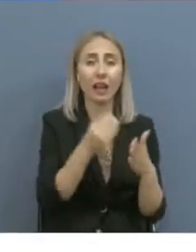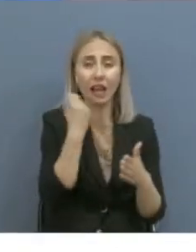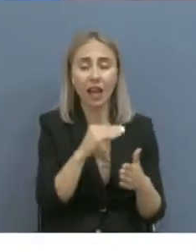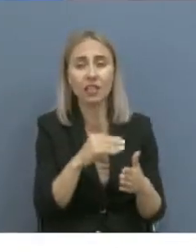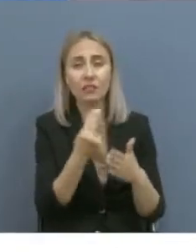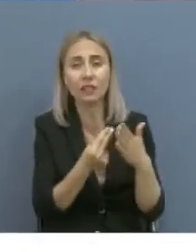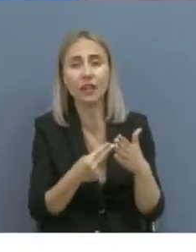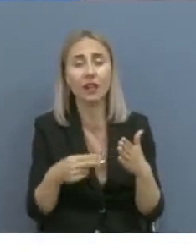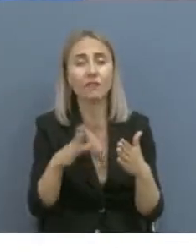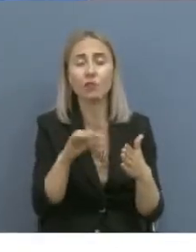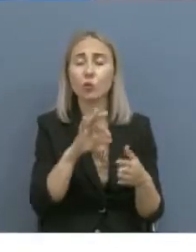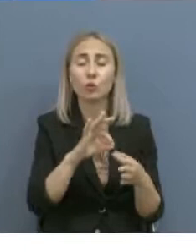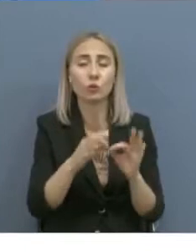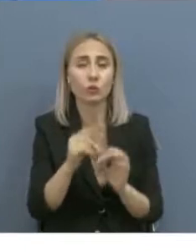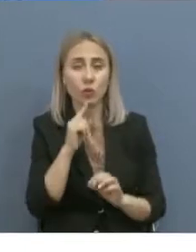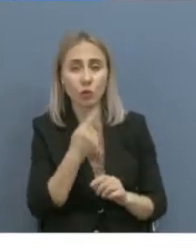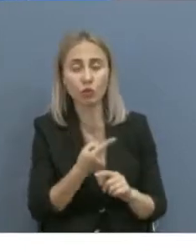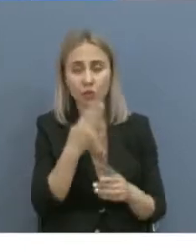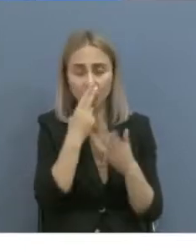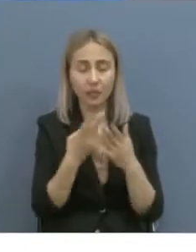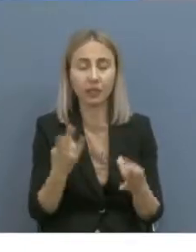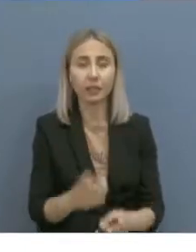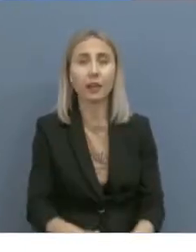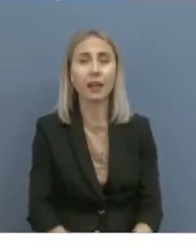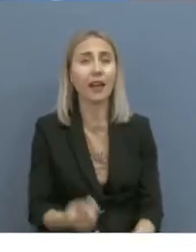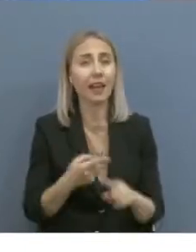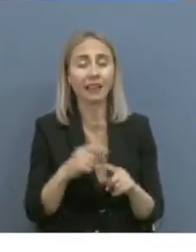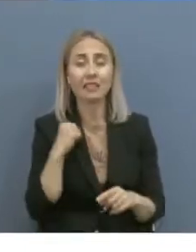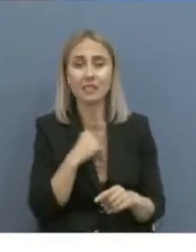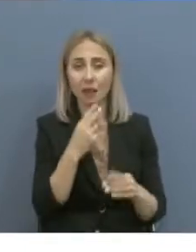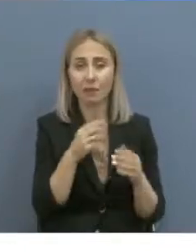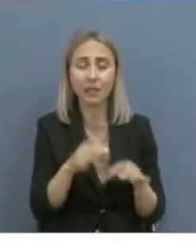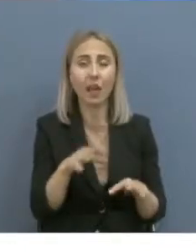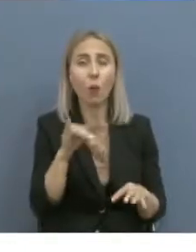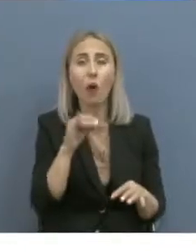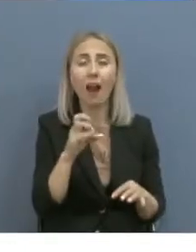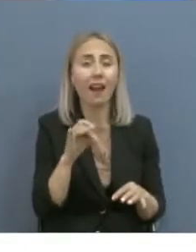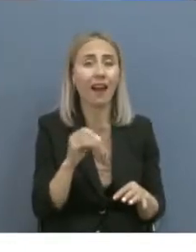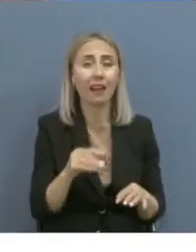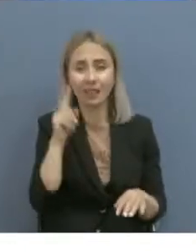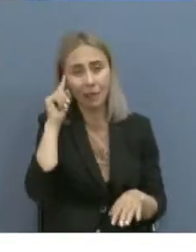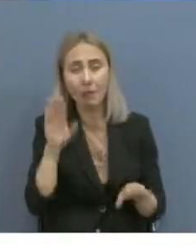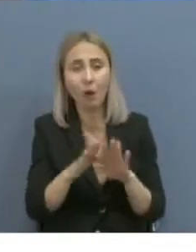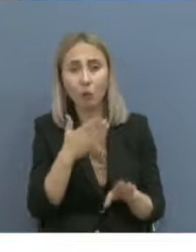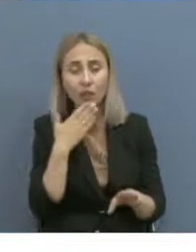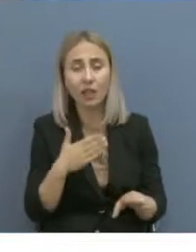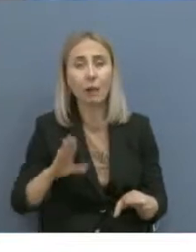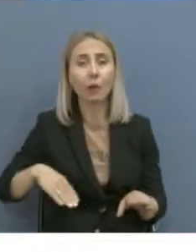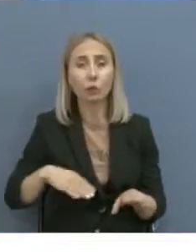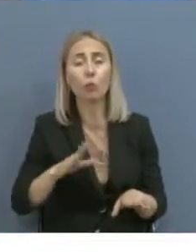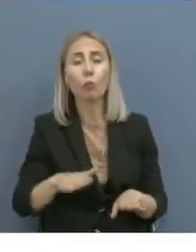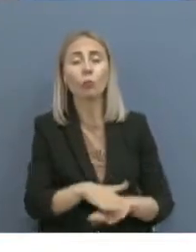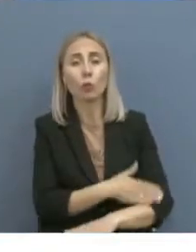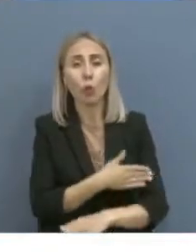Шын мәнісінде бұл біз білетін Шоқан Уәлиханов емес, мүлде мұқсамайды. Осы мәселе халық арасында да қызу талқыға түседі.